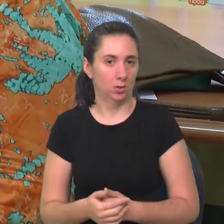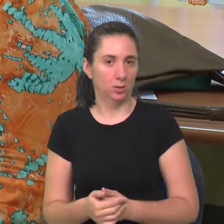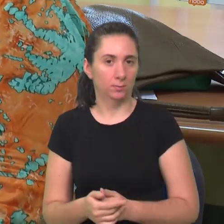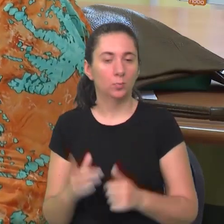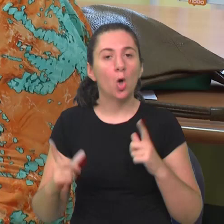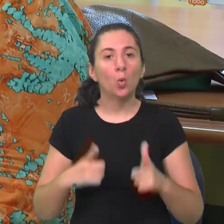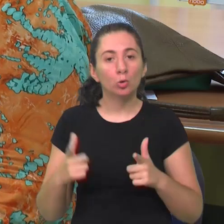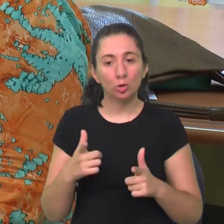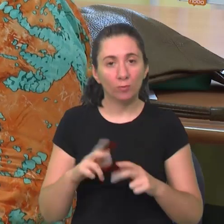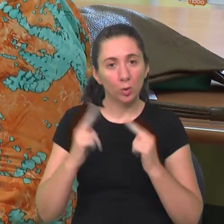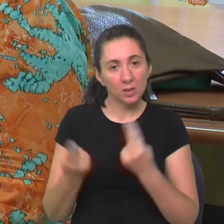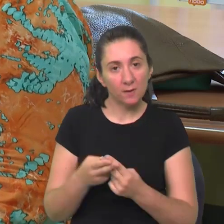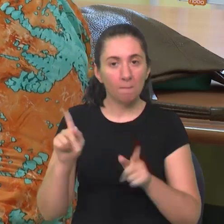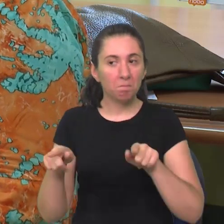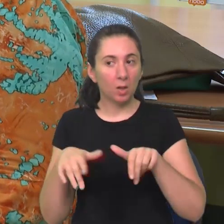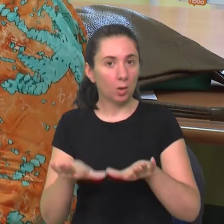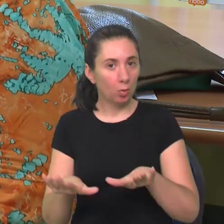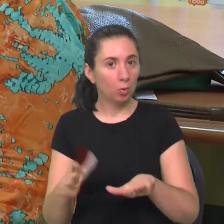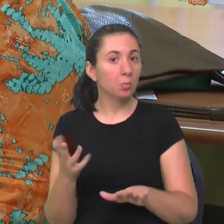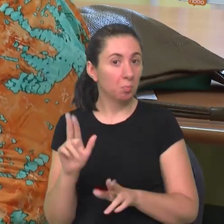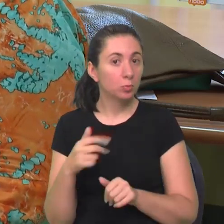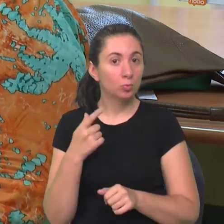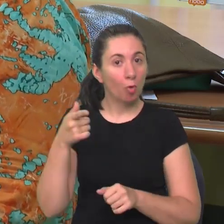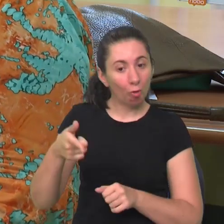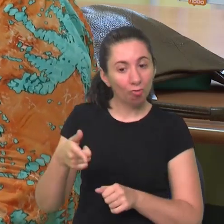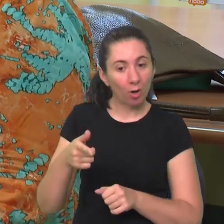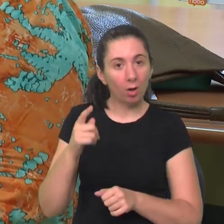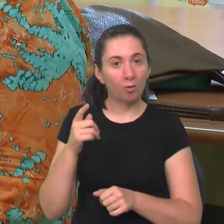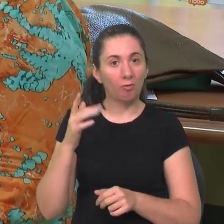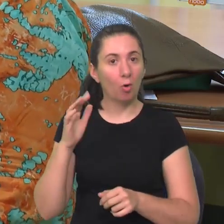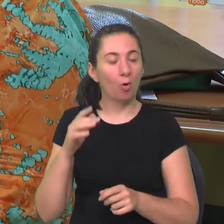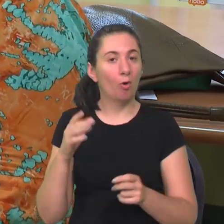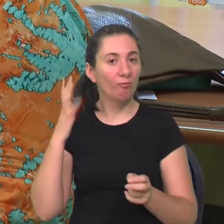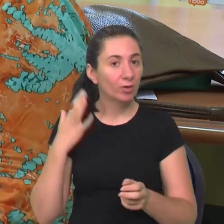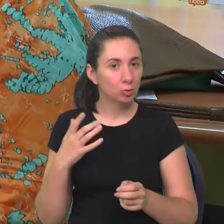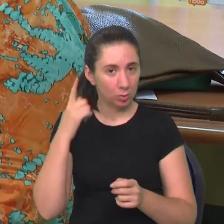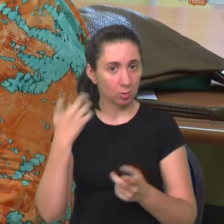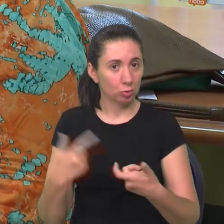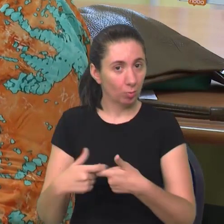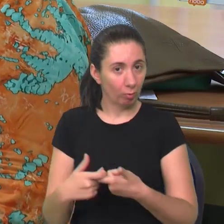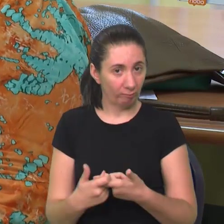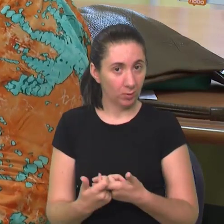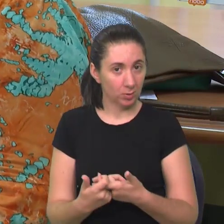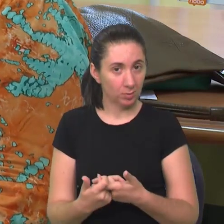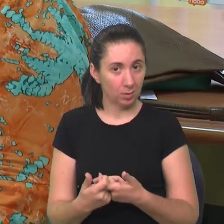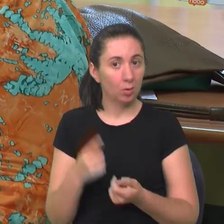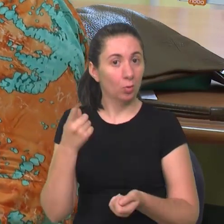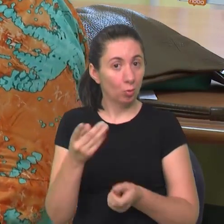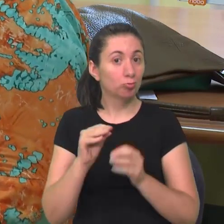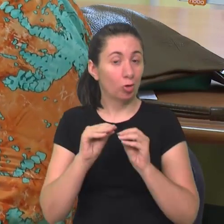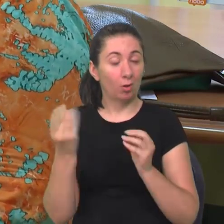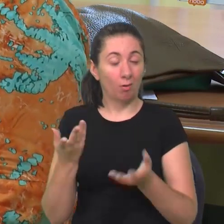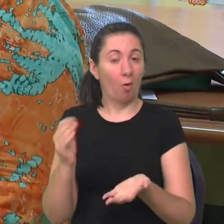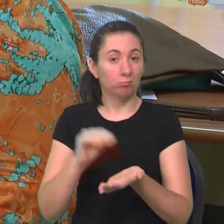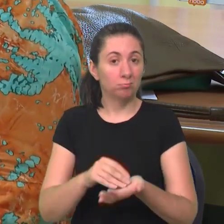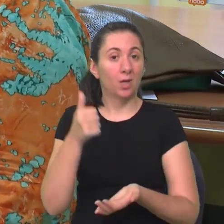u životinskom svijetu neki ljudi bi mogli imati ovakvu frizuru, sigurno znate o kome se radi. Isto će to obilježiti